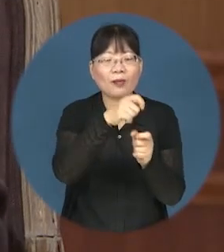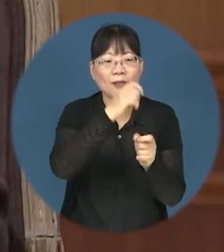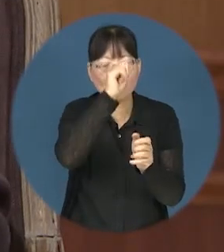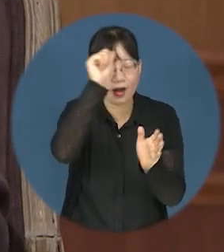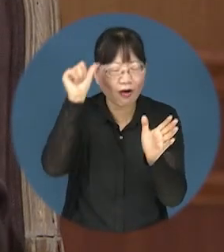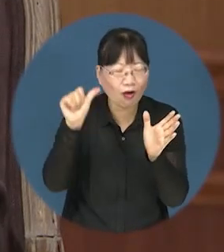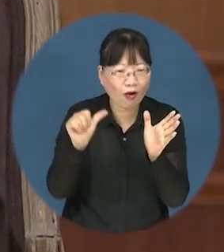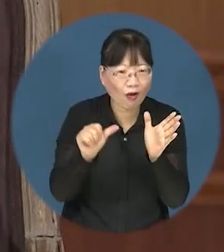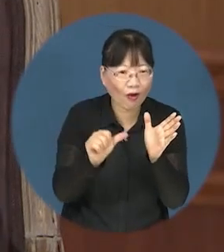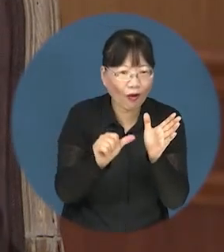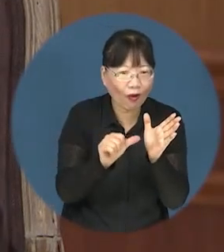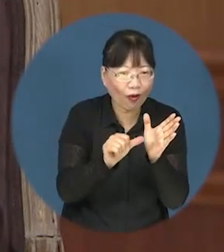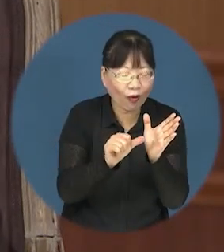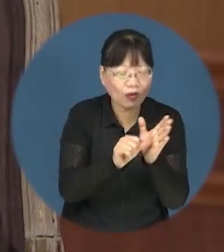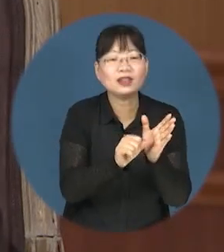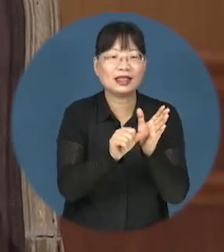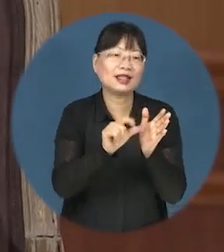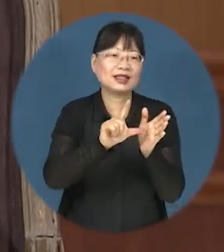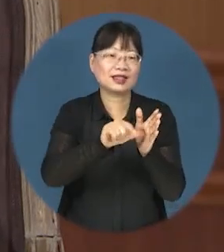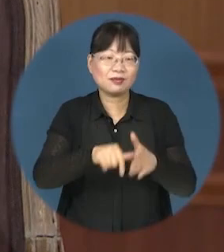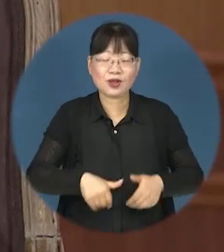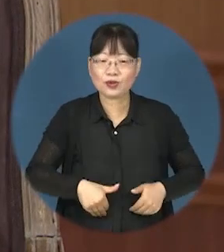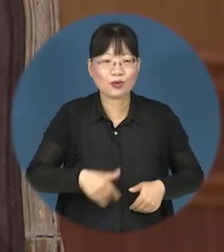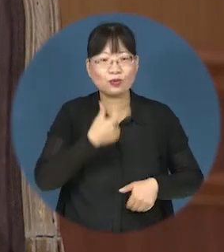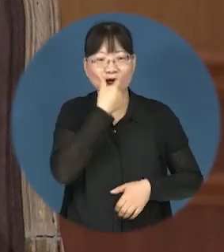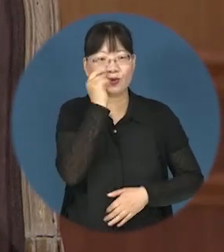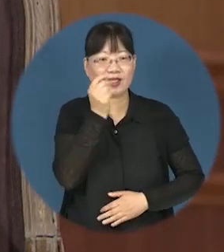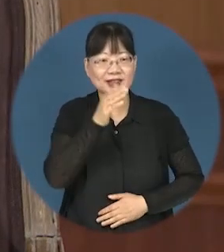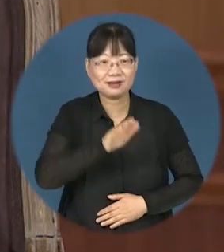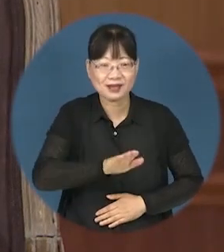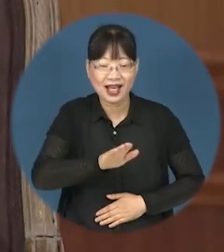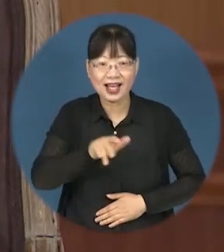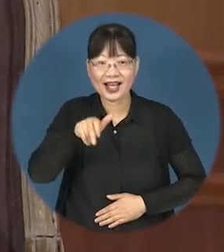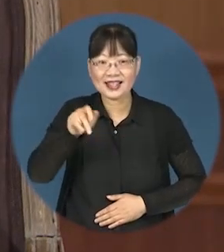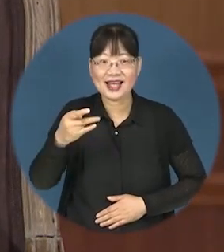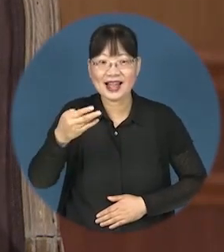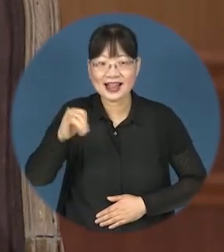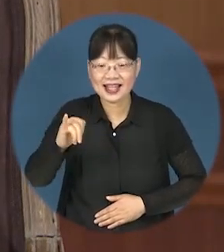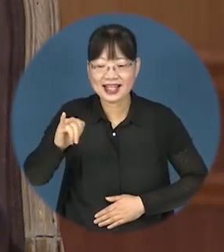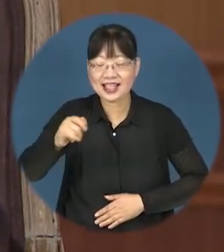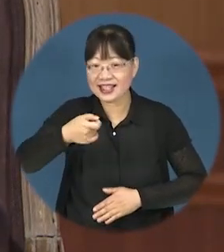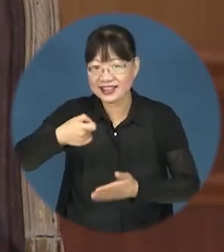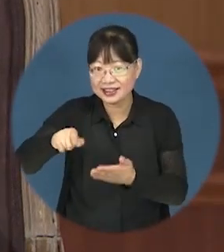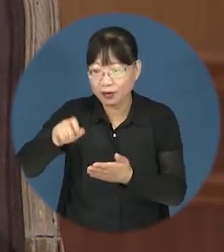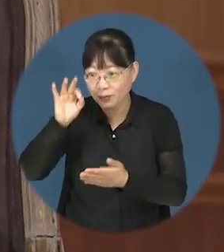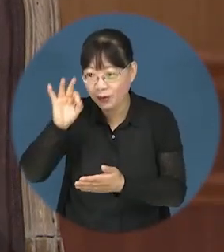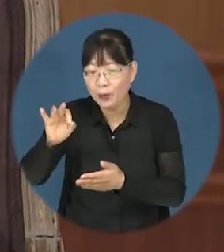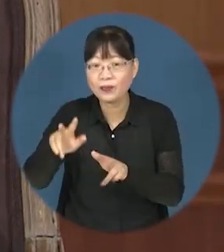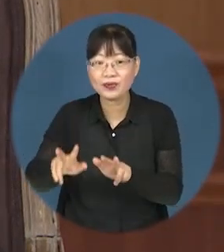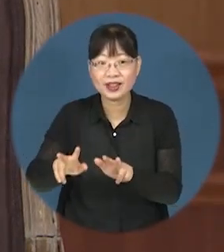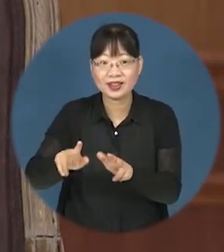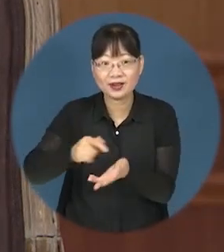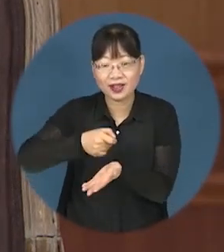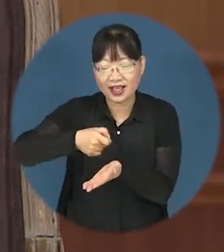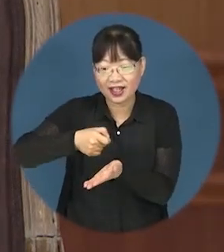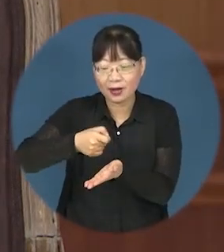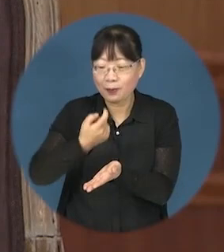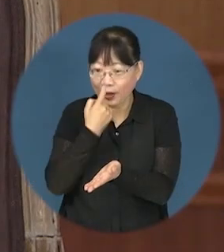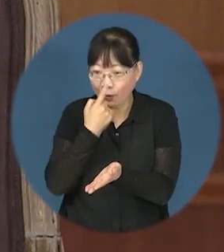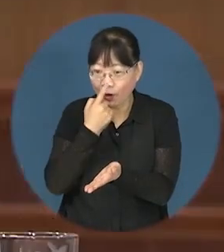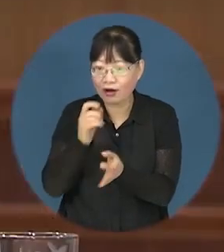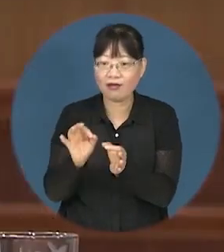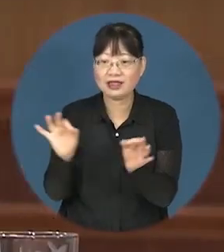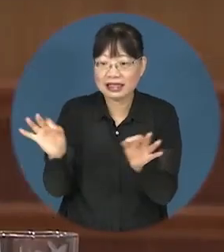평생 안다 해도 그 부족해요 그런데 캘리그라피 같은 경우는 지금 여기서 캘리그라피를 하시면 바로 쓰실 수가